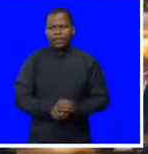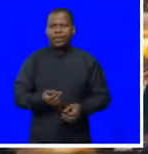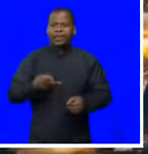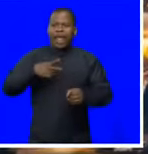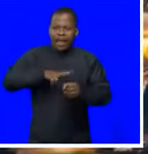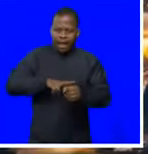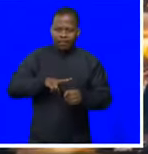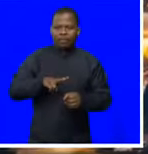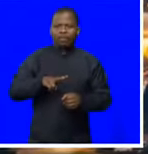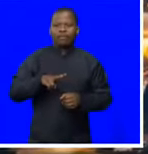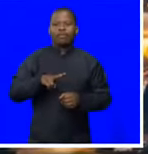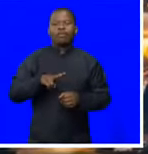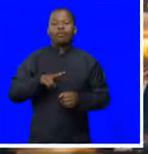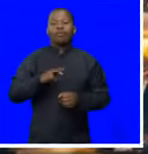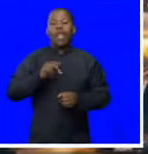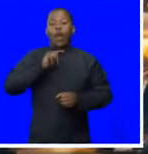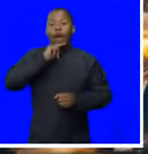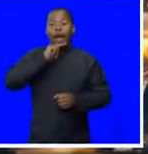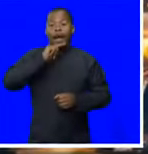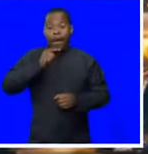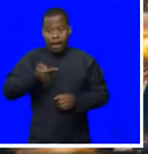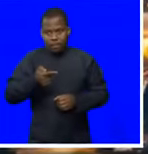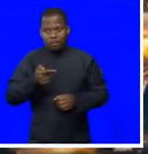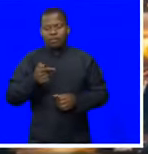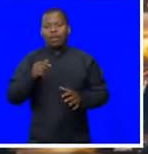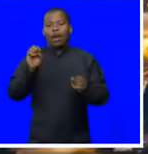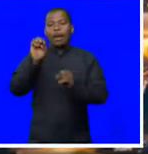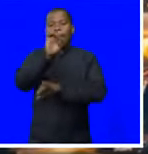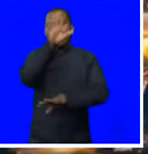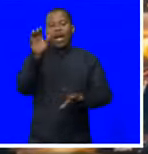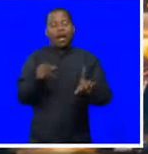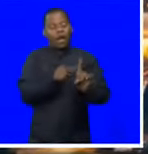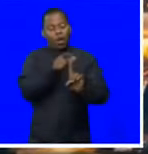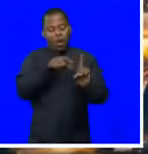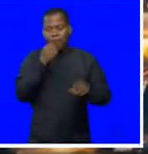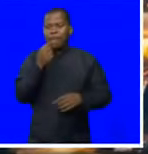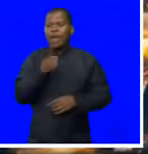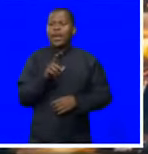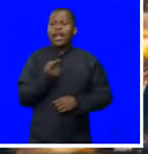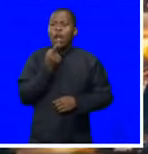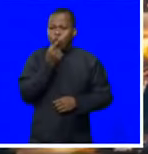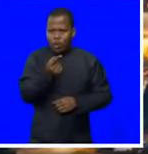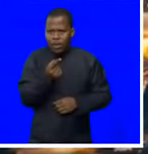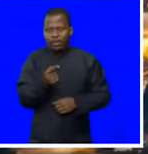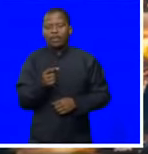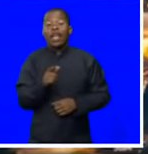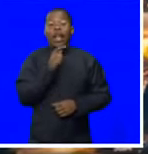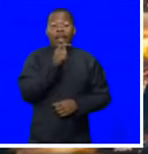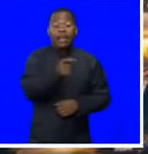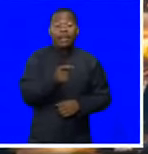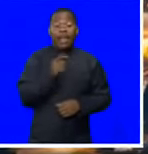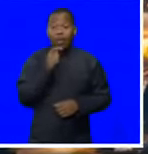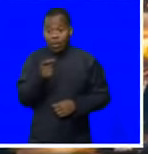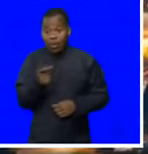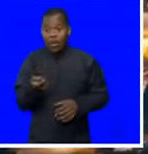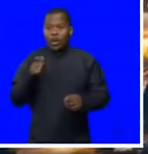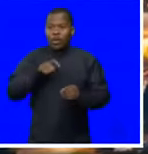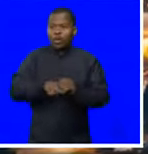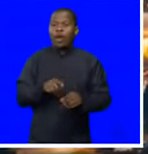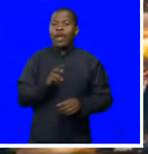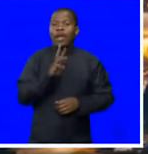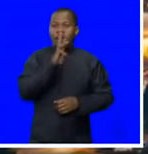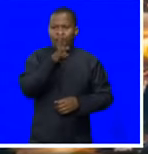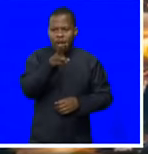kulokunye umchumanisi weminyango wecondisa timilo gugulethu Dlamini uthi ke lo mnyango utobamba lihlolo phecelete ama interviews kulabo kulabafaka